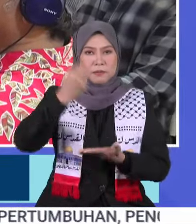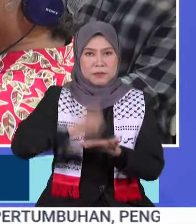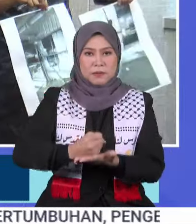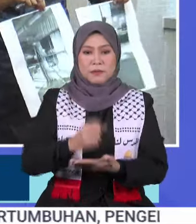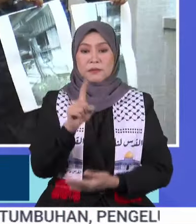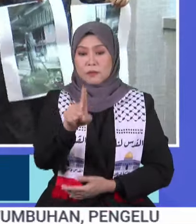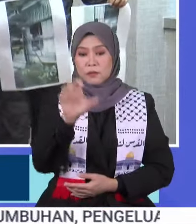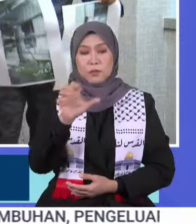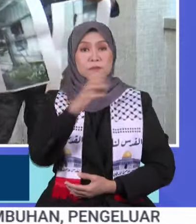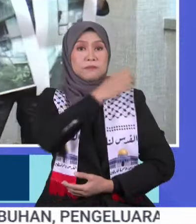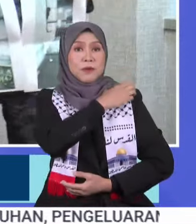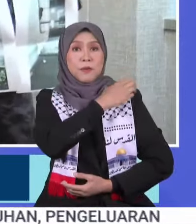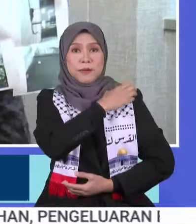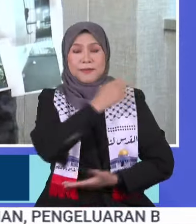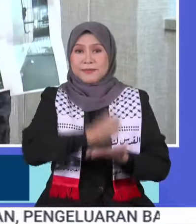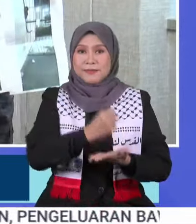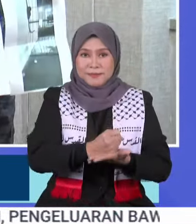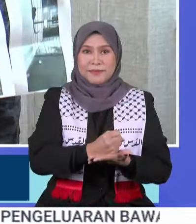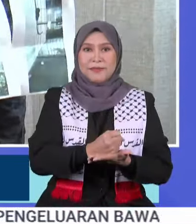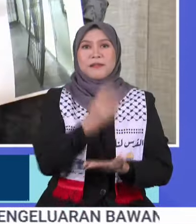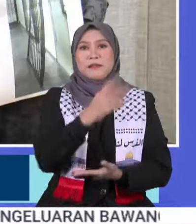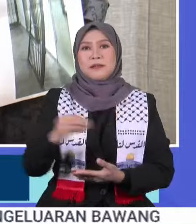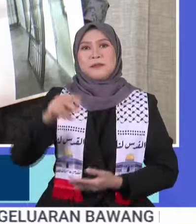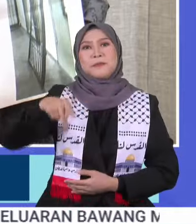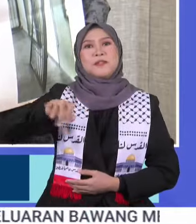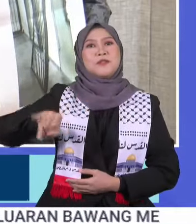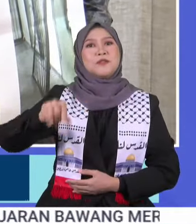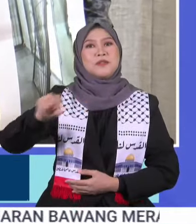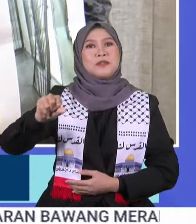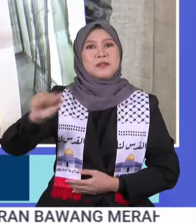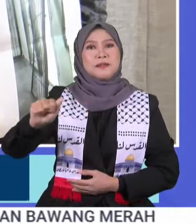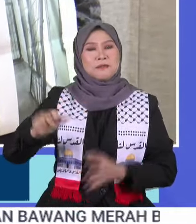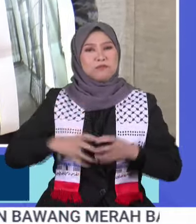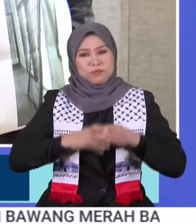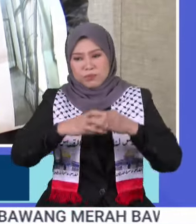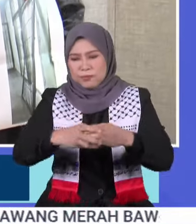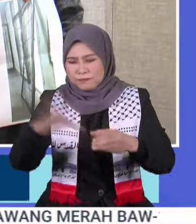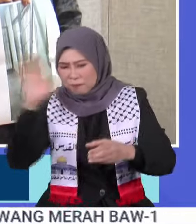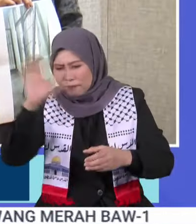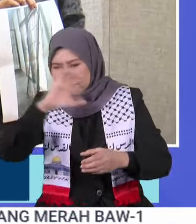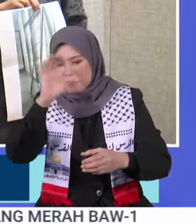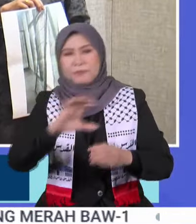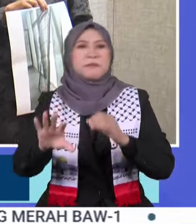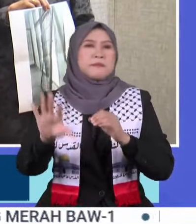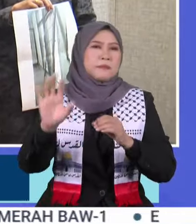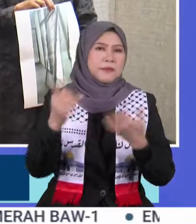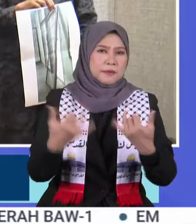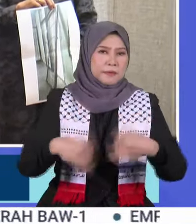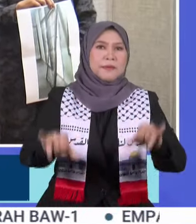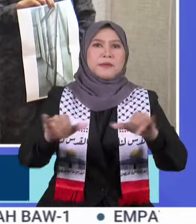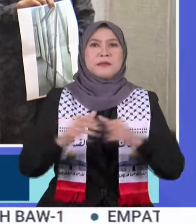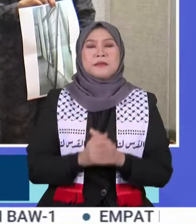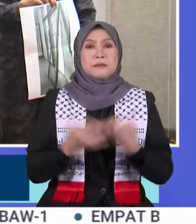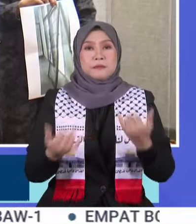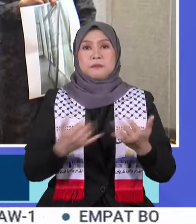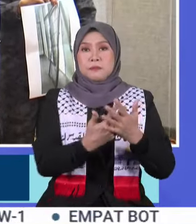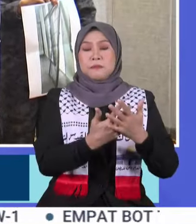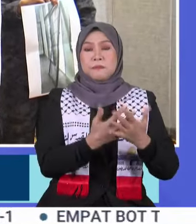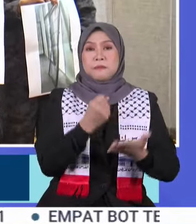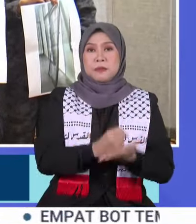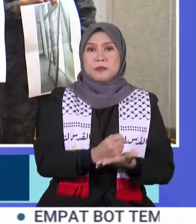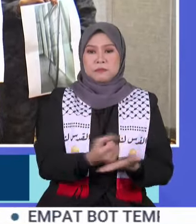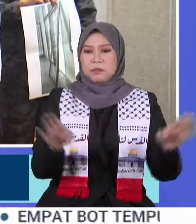100 lagi anggota Jabatan Immigration dan PGA digerakkan untuk mengesan mereka. Sementara itu, depo tahanan sementara Immigration Bidau